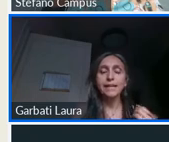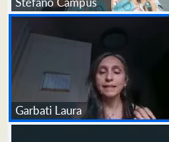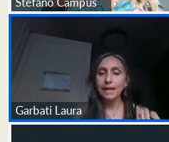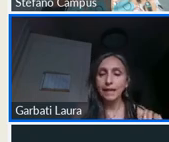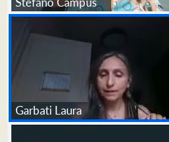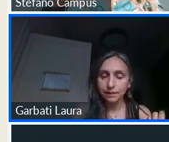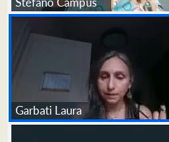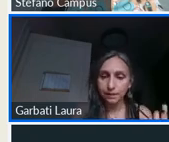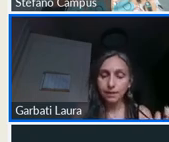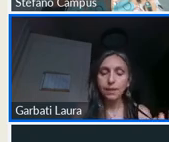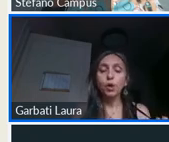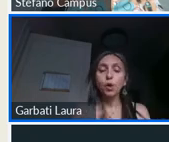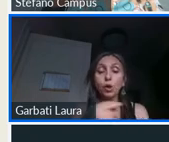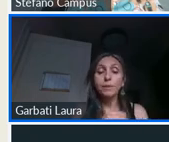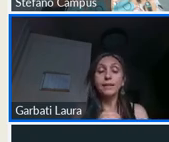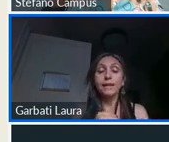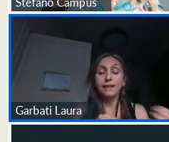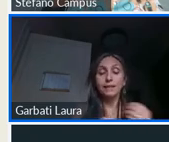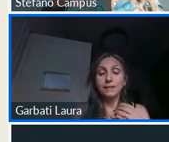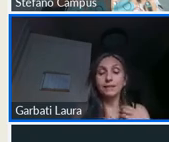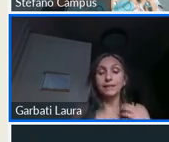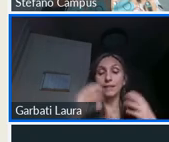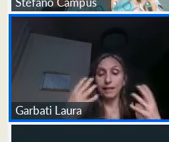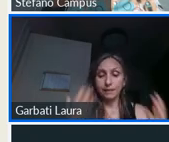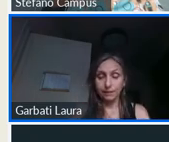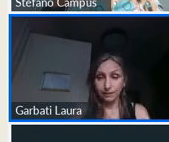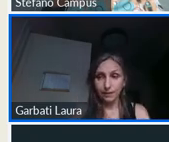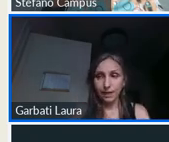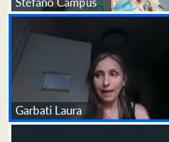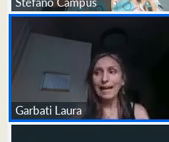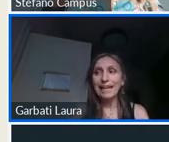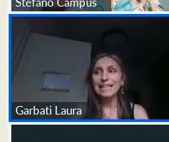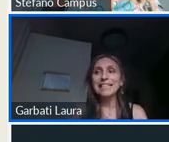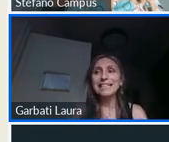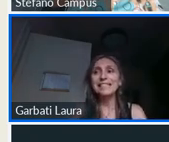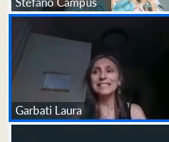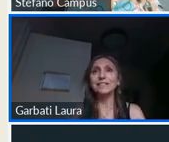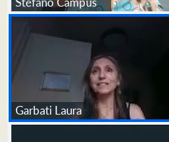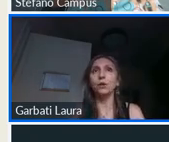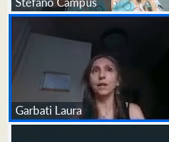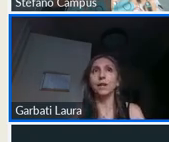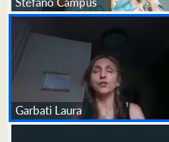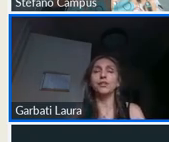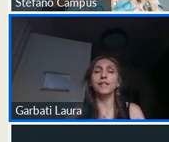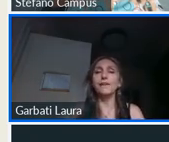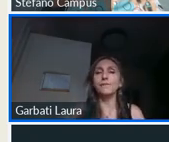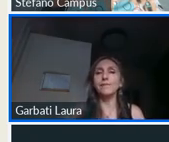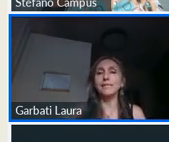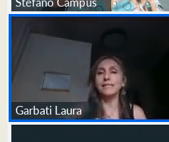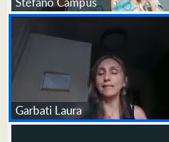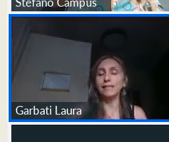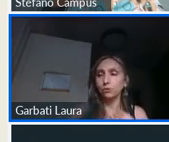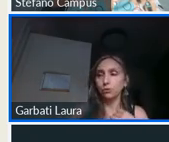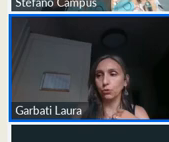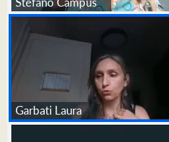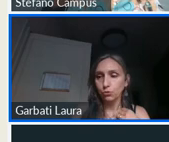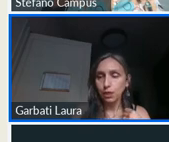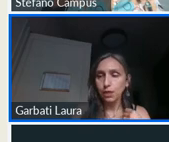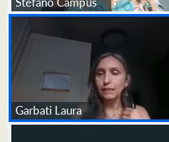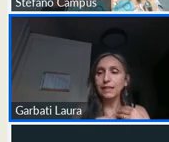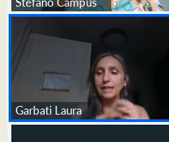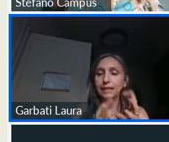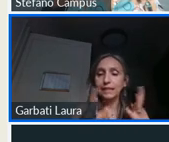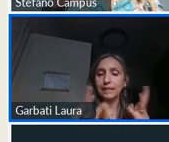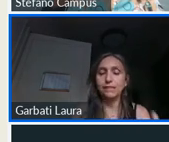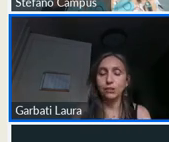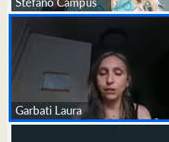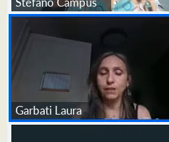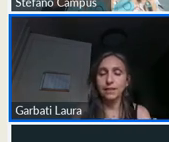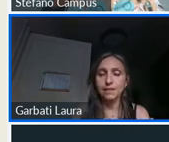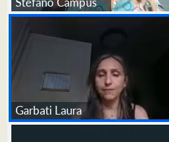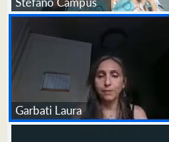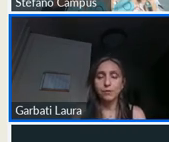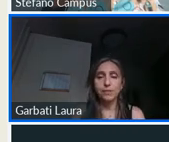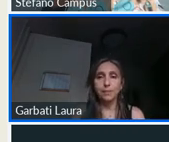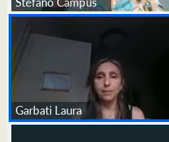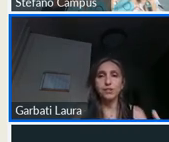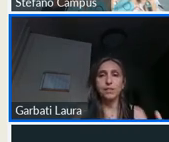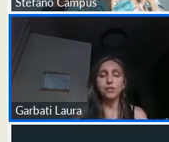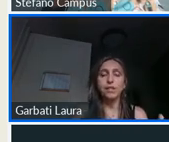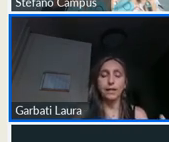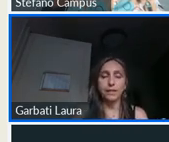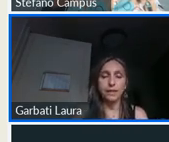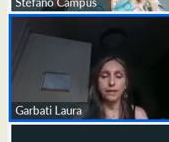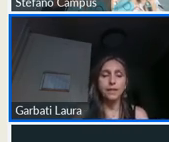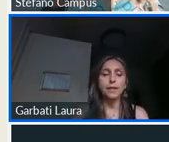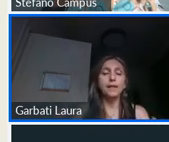una banca dati come banca dati creativa, all'institore, cioè chi ha investito nella creazione delle